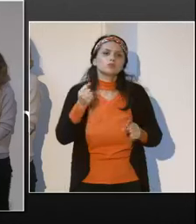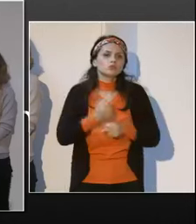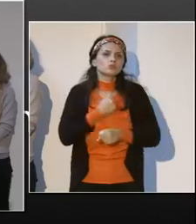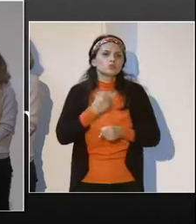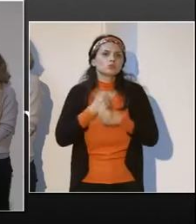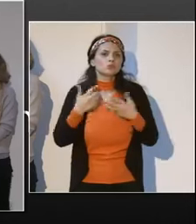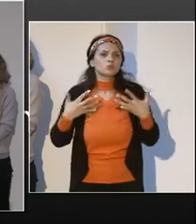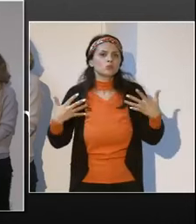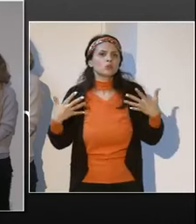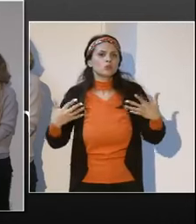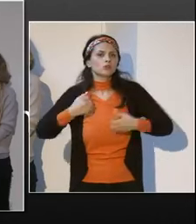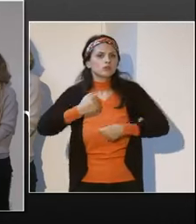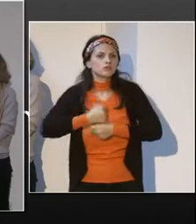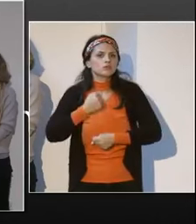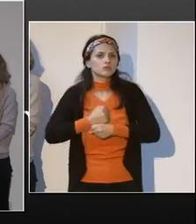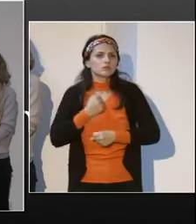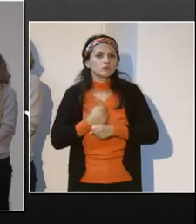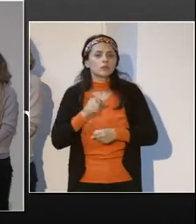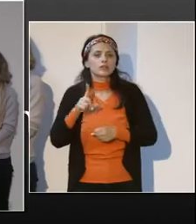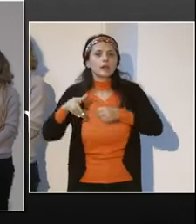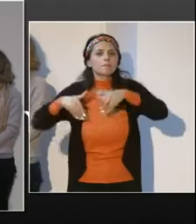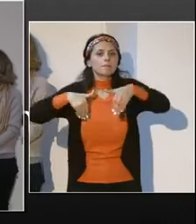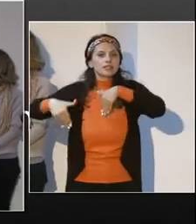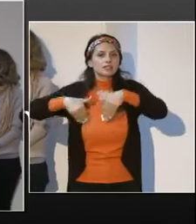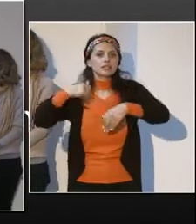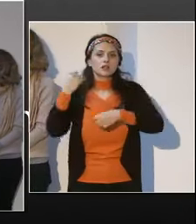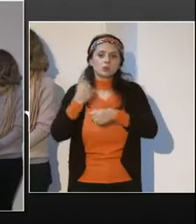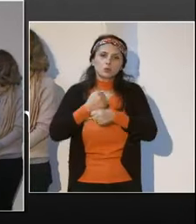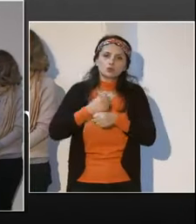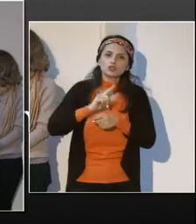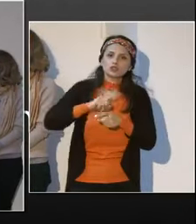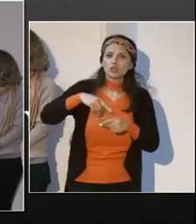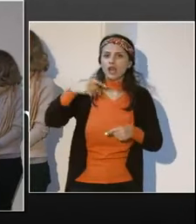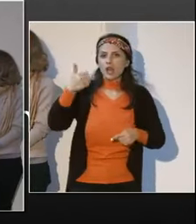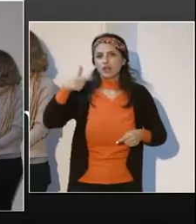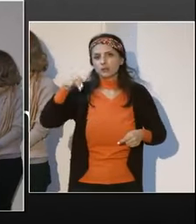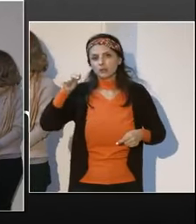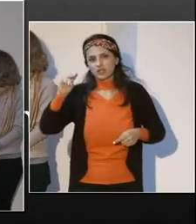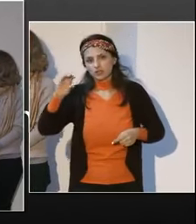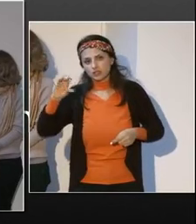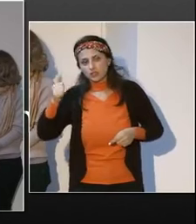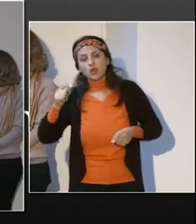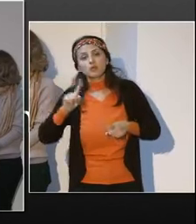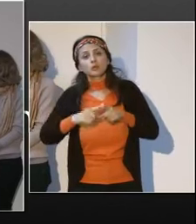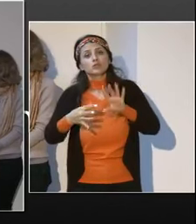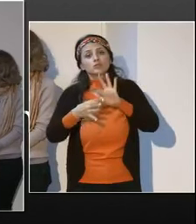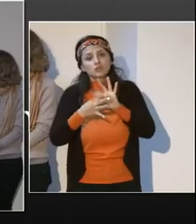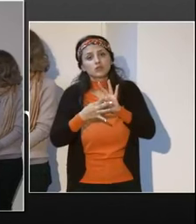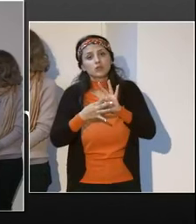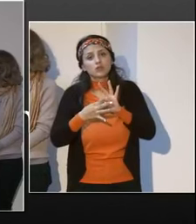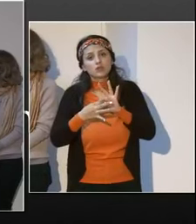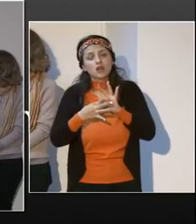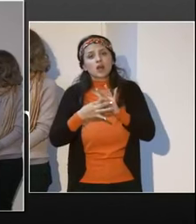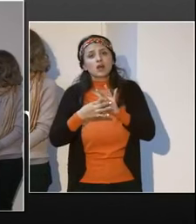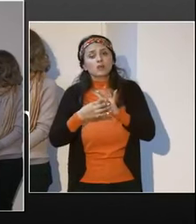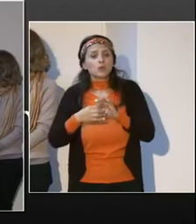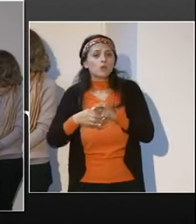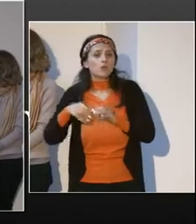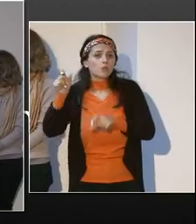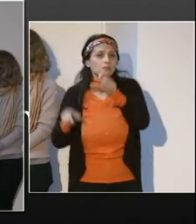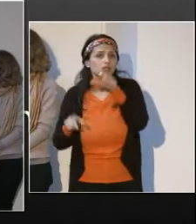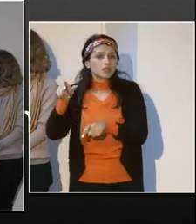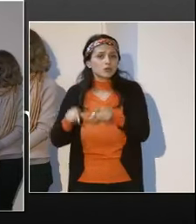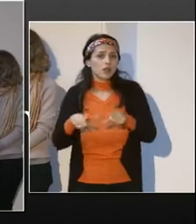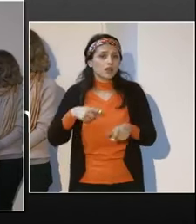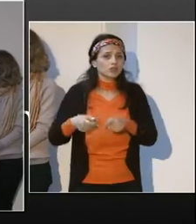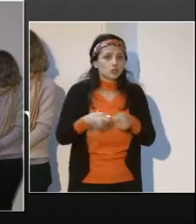realizat de Ministerul Muncii si Unde apas Aicea în colaborare cu societatea civilă unitățile